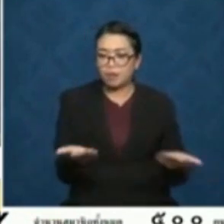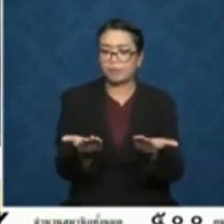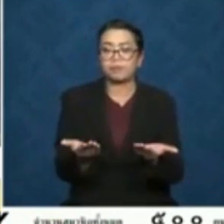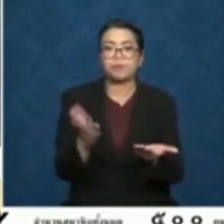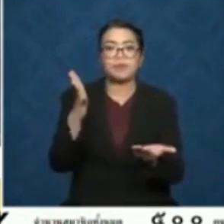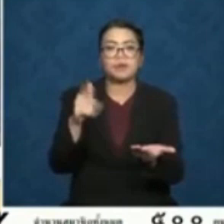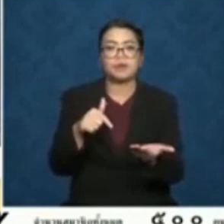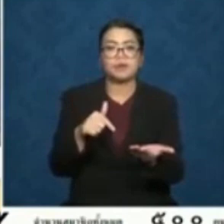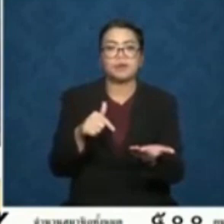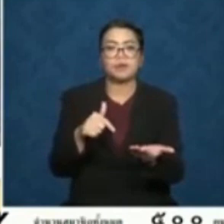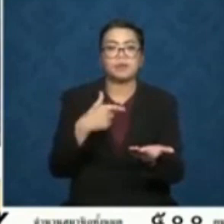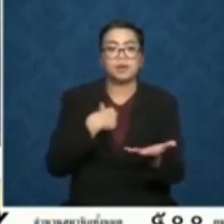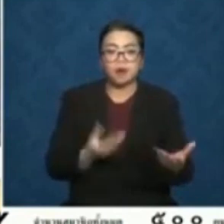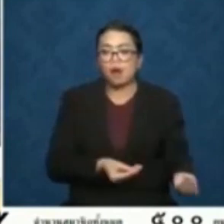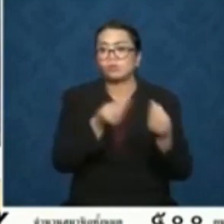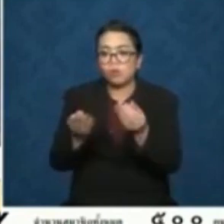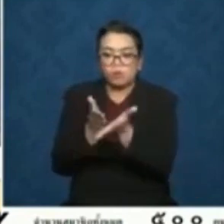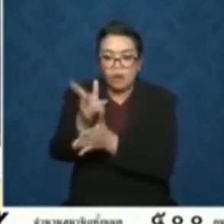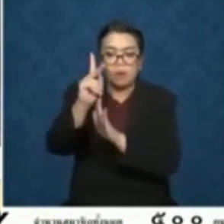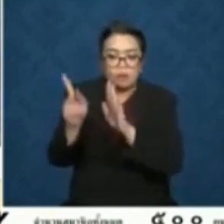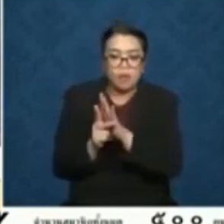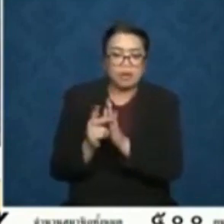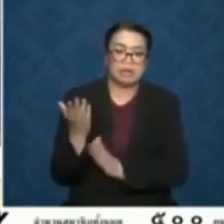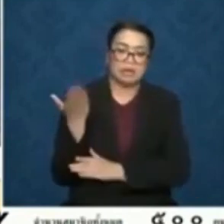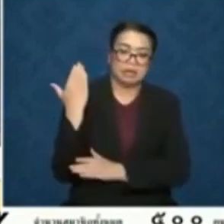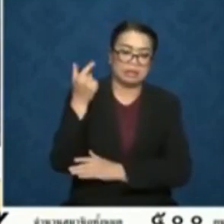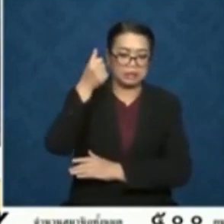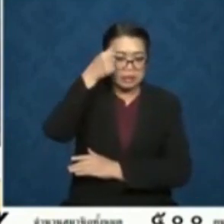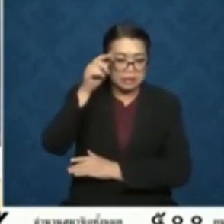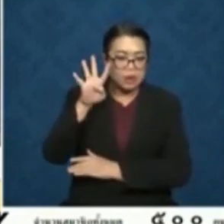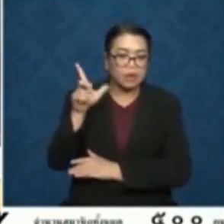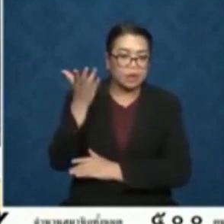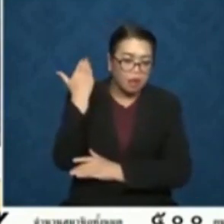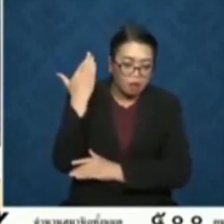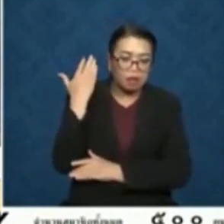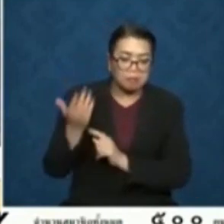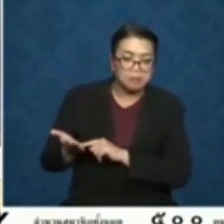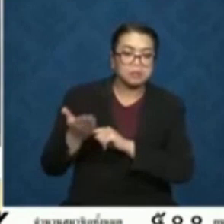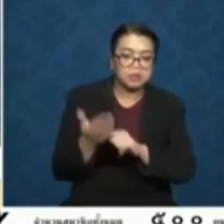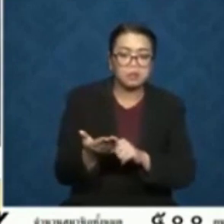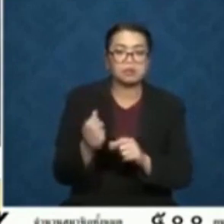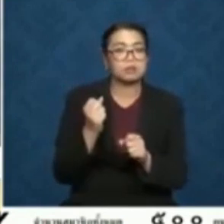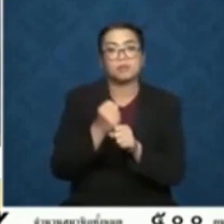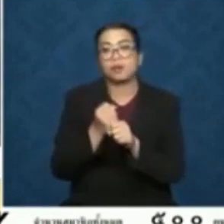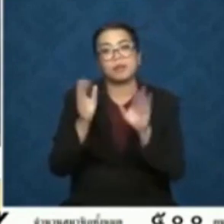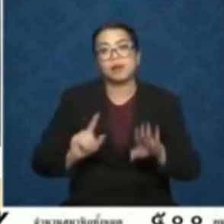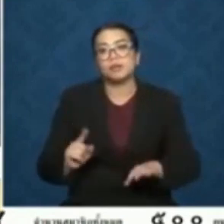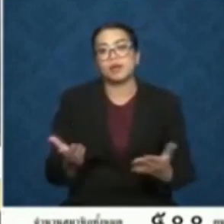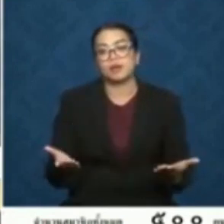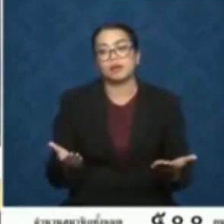บประมงอยู่แล้วแต่ผลปรากฏที่ผมทราบมาก็คือเพิ่งจะส่งให้กฤษฎีกาไปเมื่อ 4-5 วันที่แล้วเอง